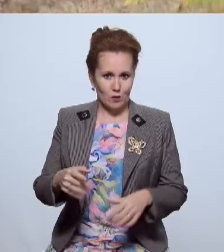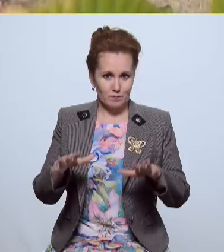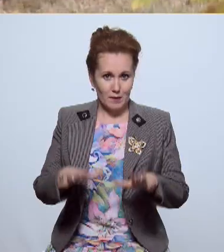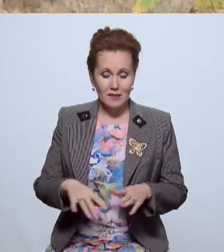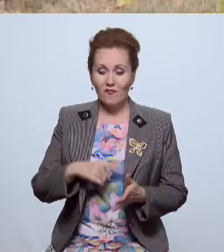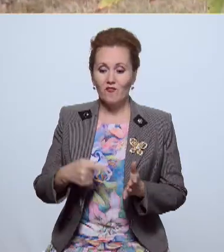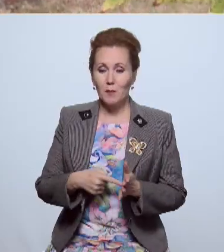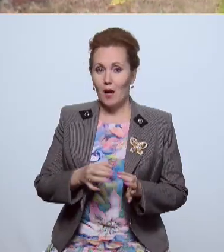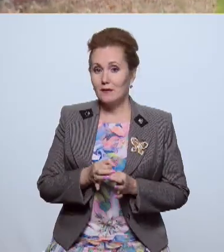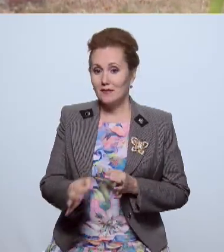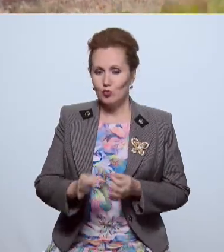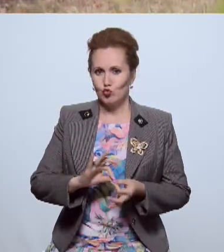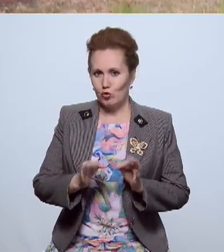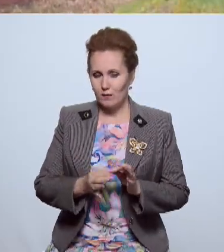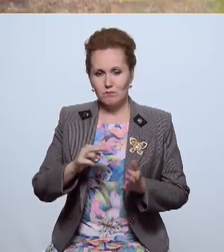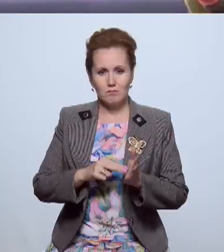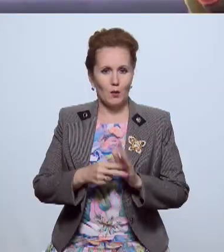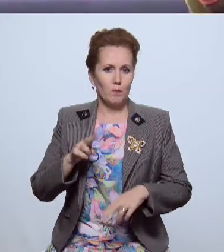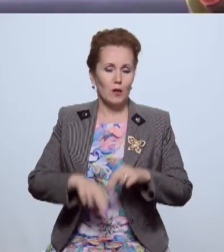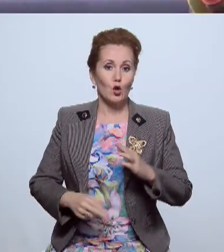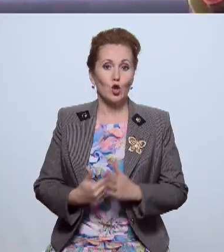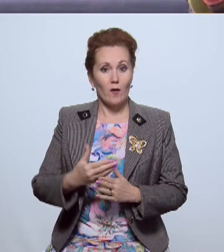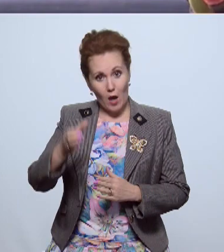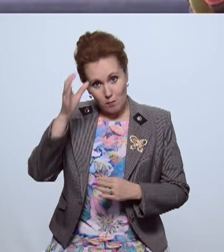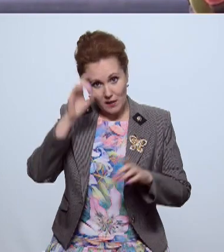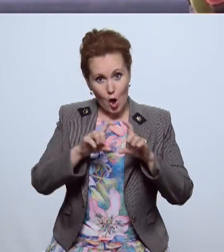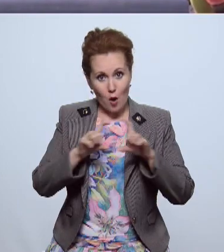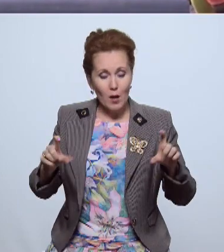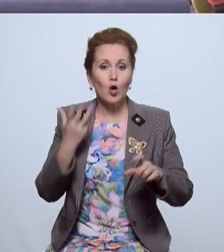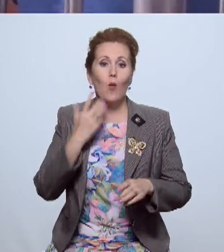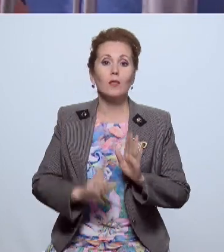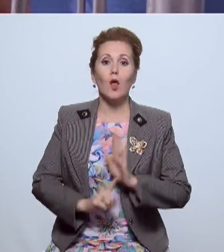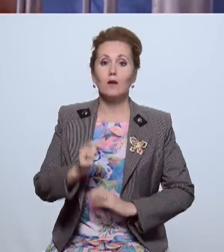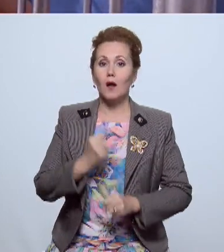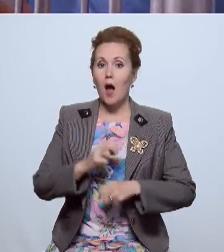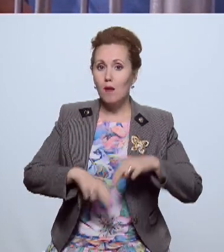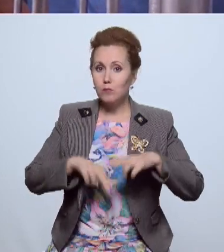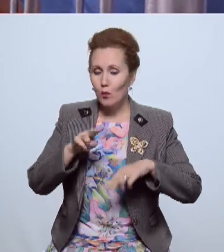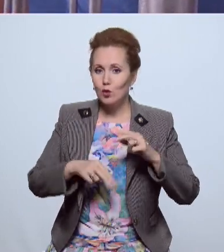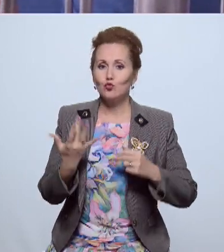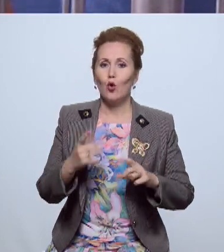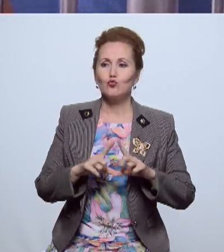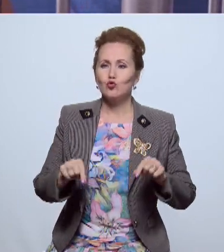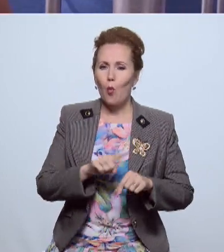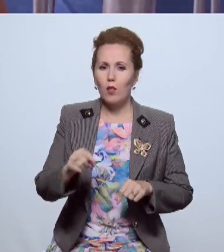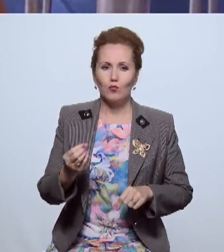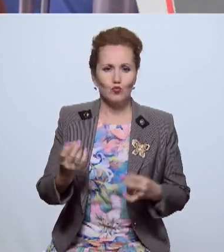пригороде Ижевска планирует построить новый образовательный объект. Когда начнутся работы и сколько школ здесь еще